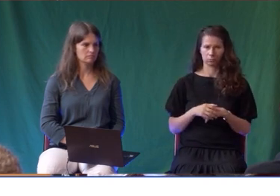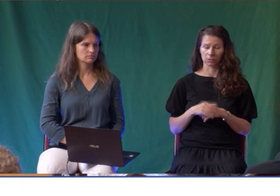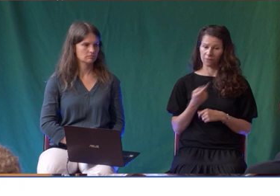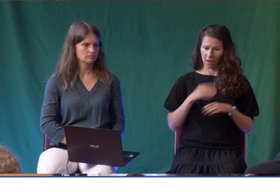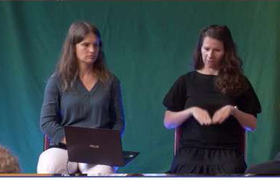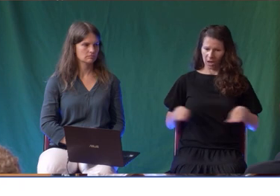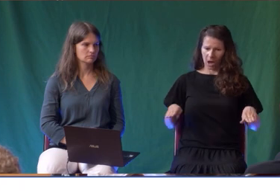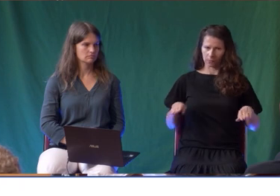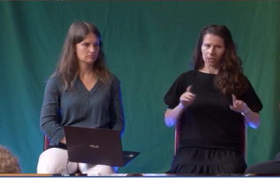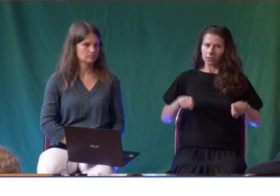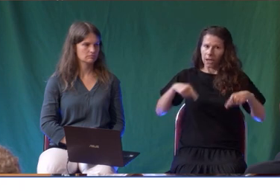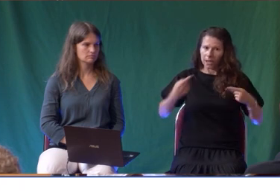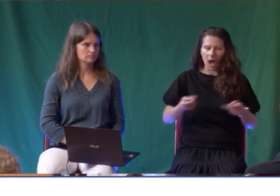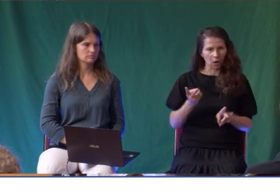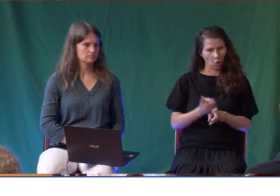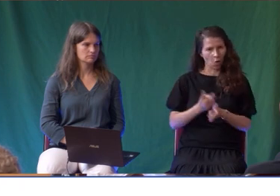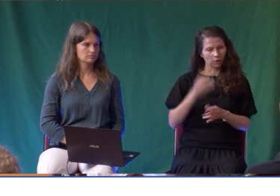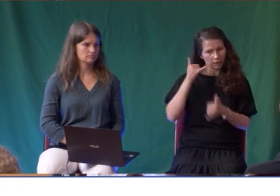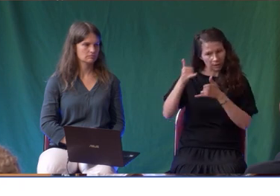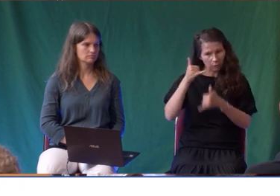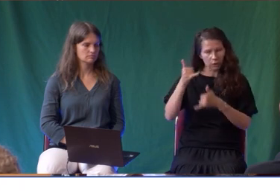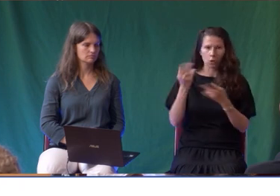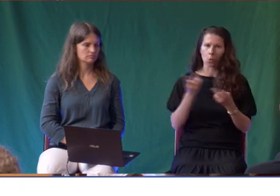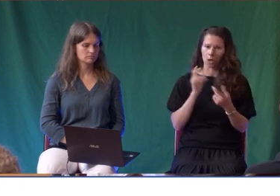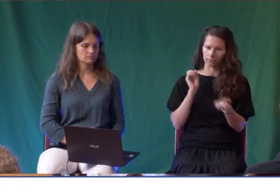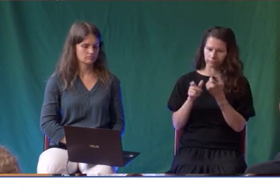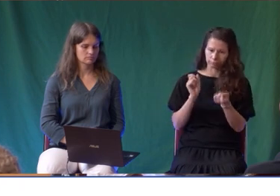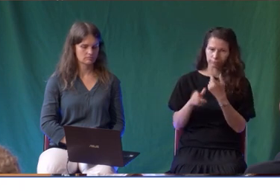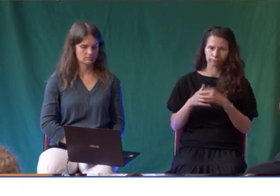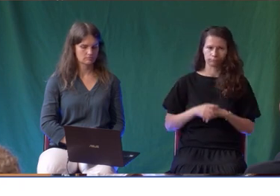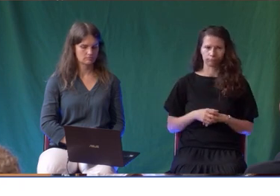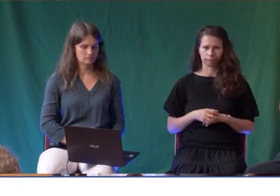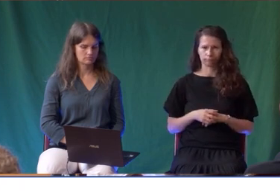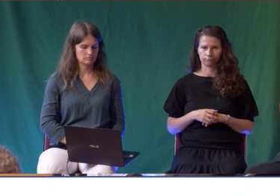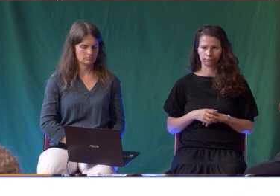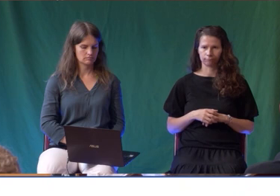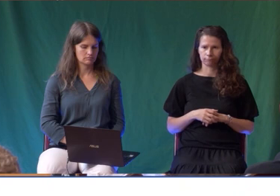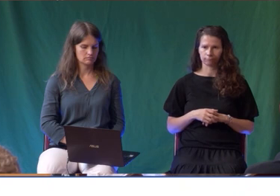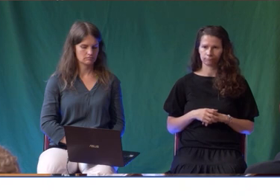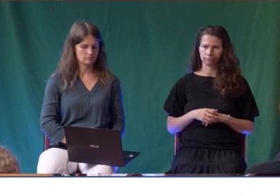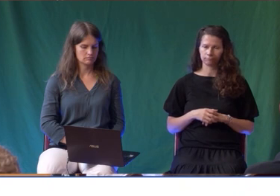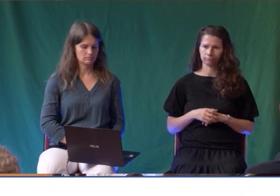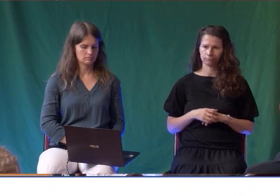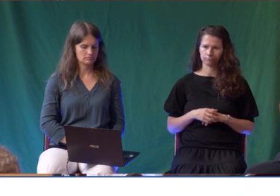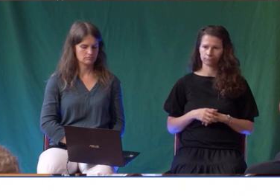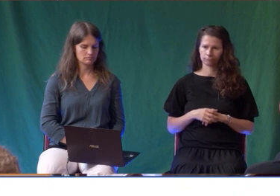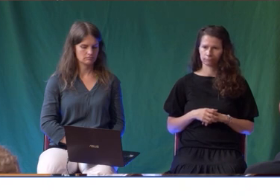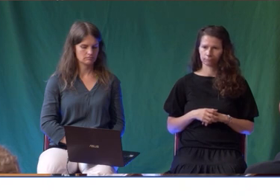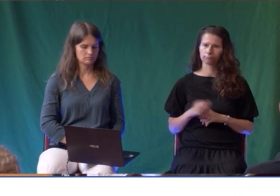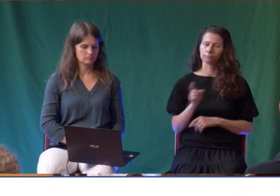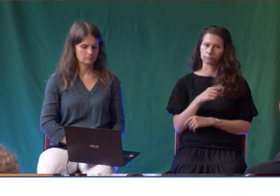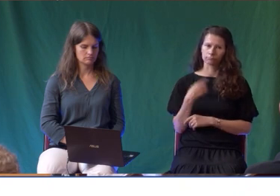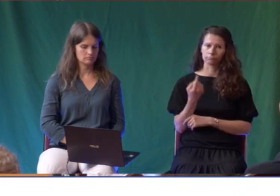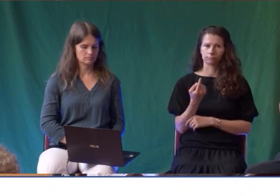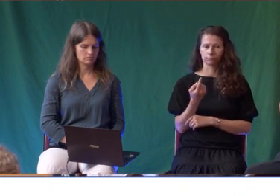Feierabend telefoniert oder Nachrichten geschrieben wir haben auch fünf